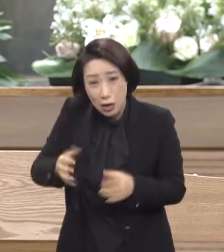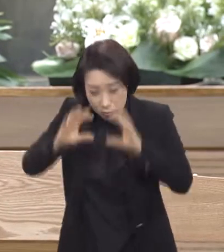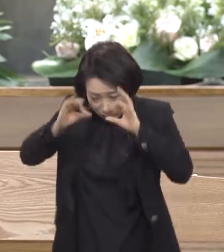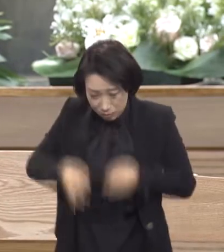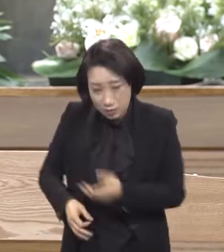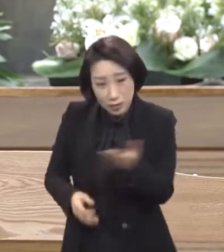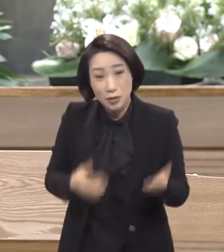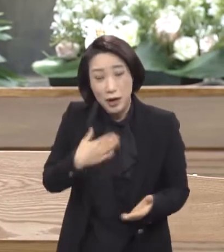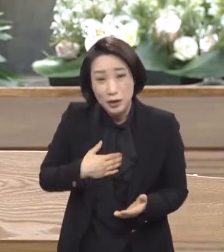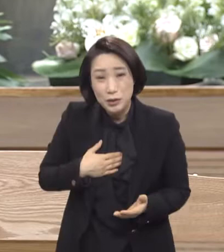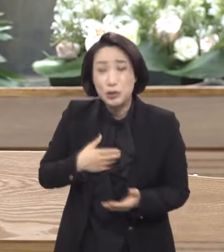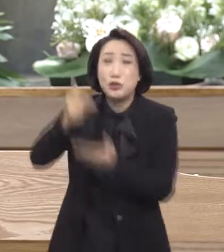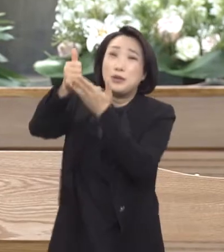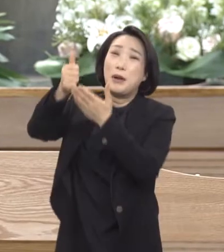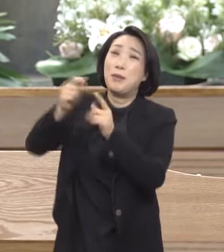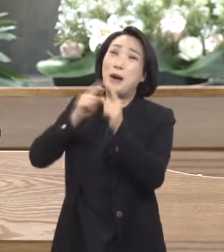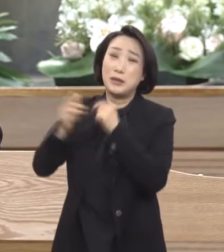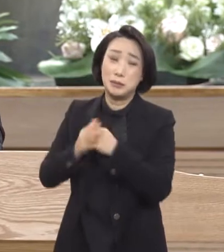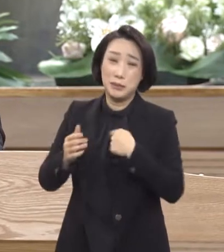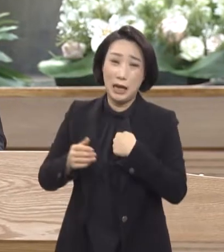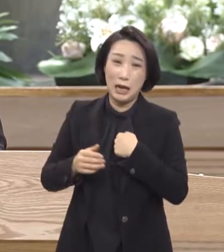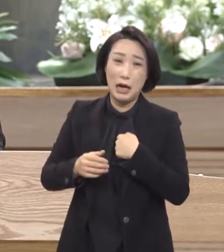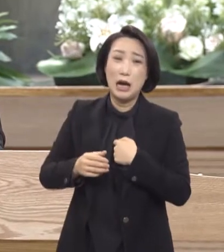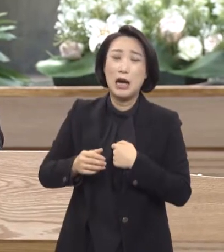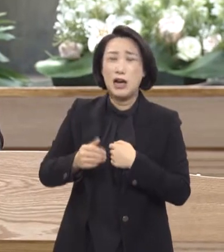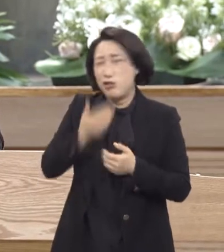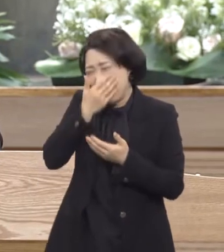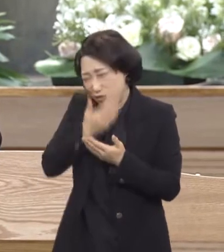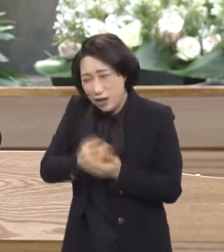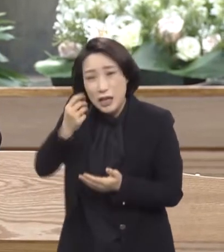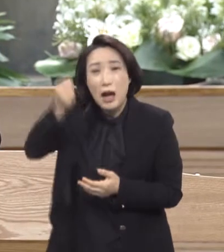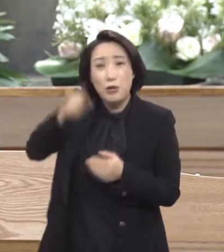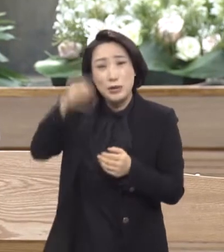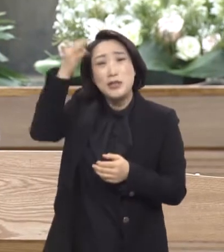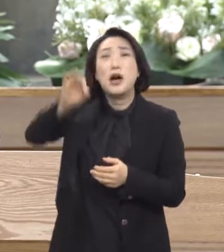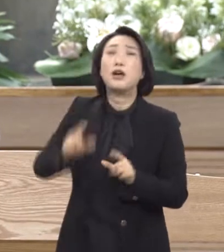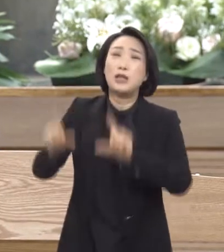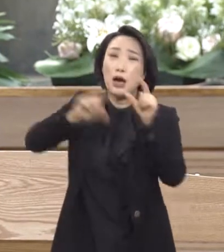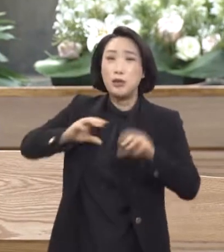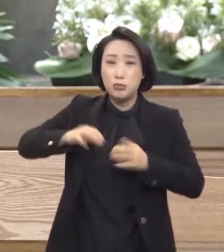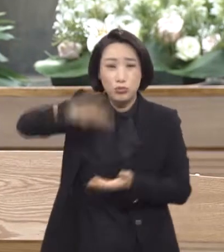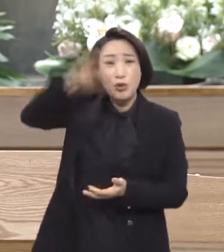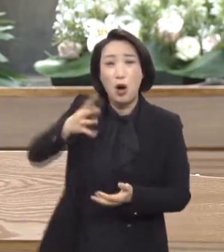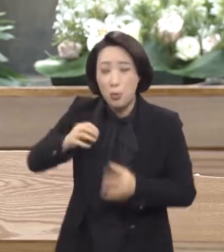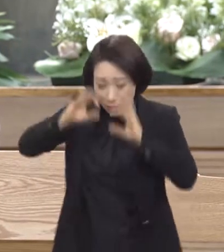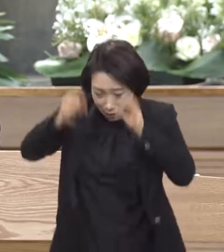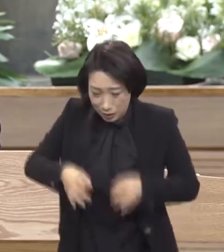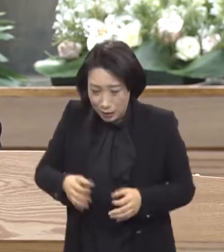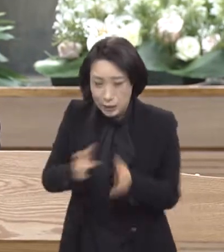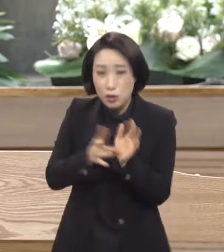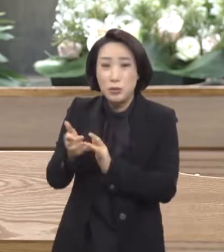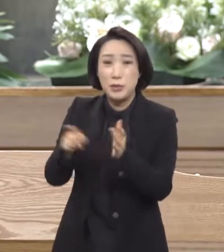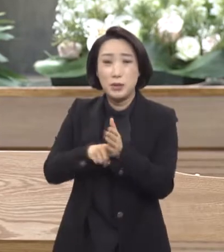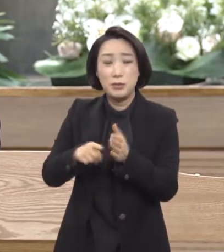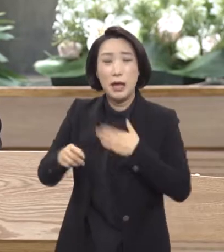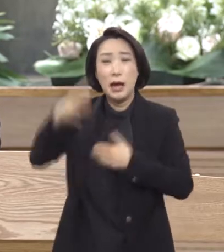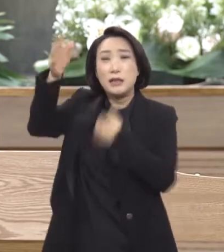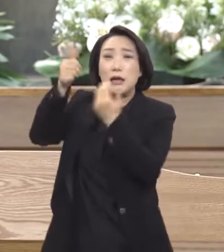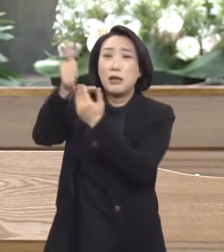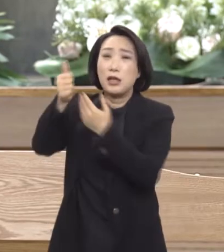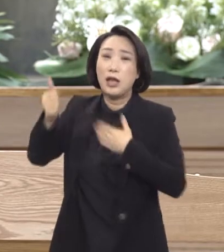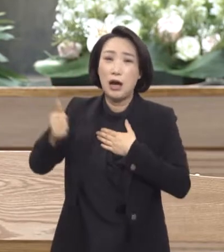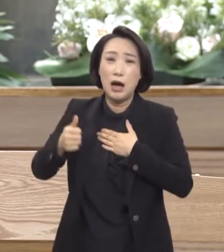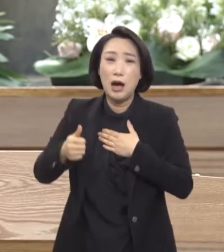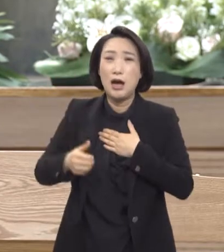있었던가, 정말로 주님의 말씀을 내가 얼마나 크게 믿고 인정하며 살아왔던가, 내가 예수 믿으면서 하나님 앞에